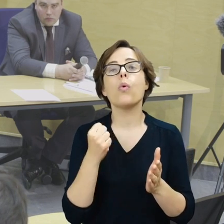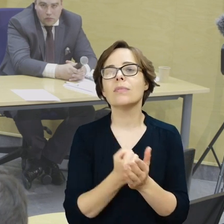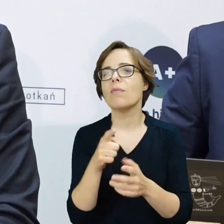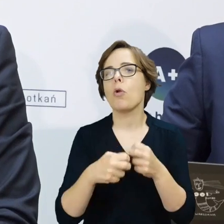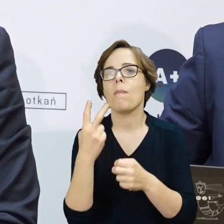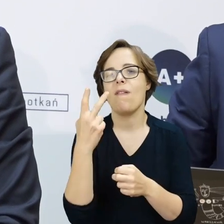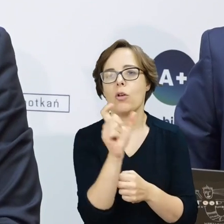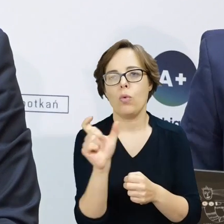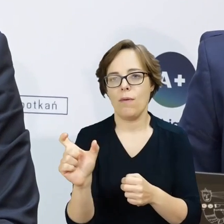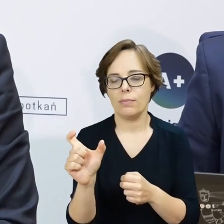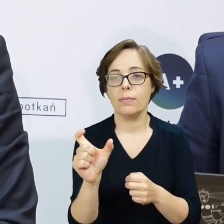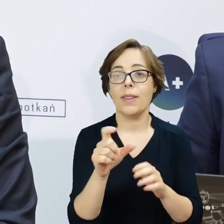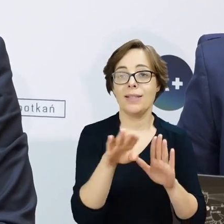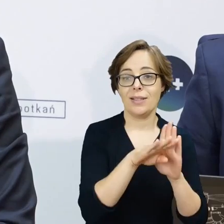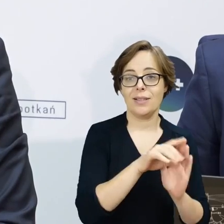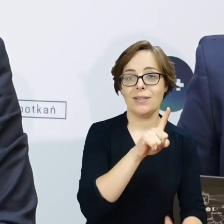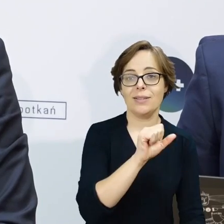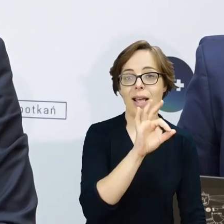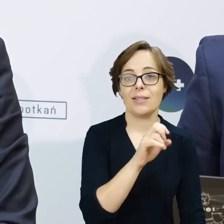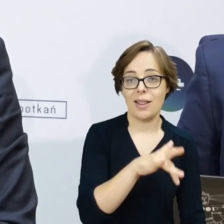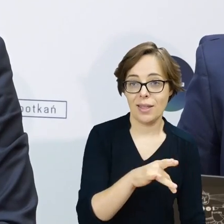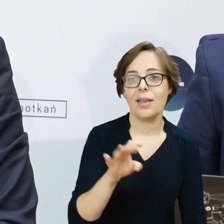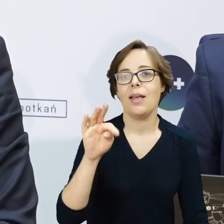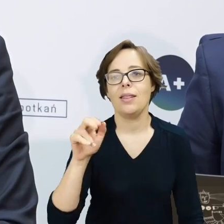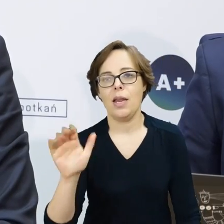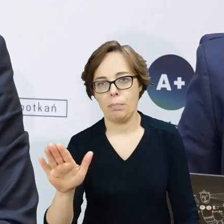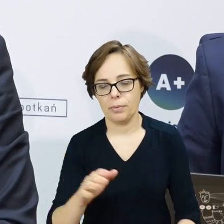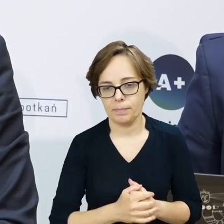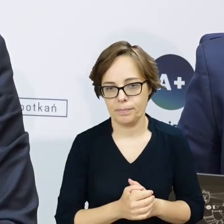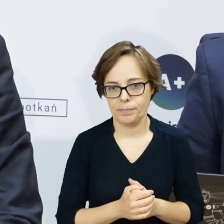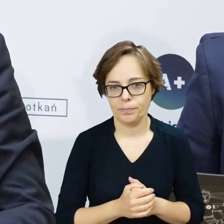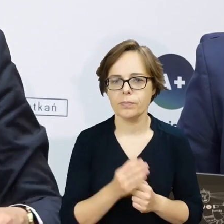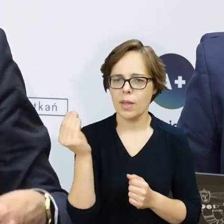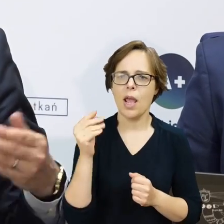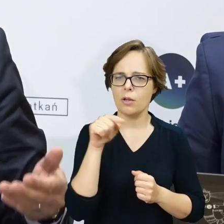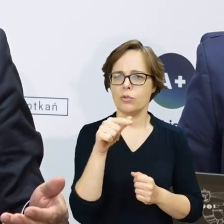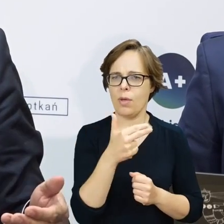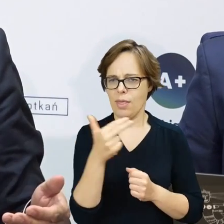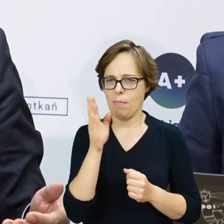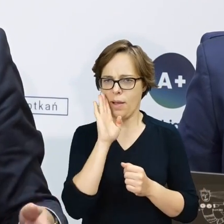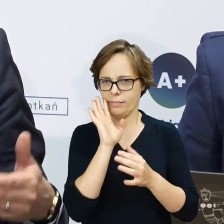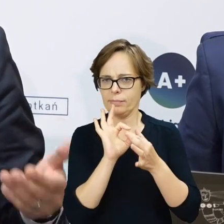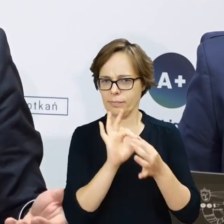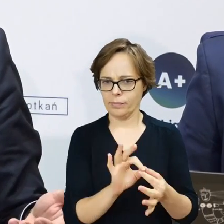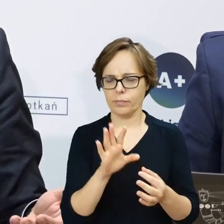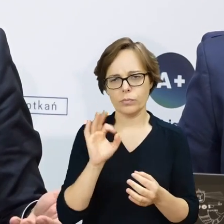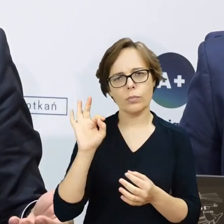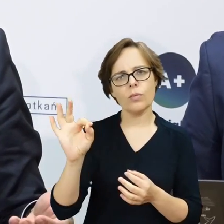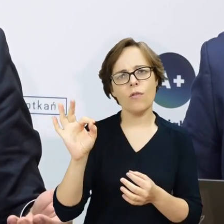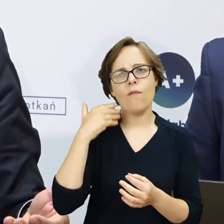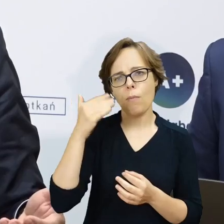zasady i tryb. Jeżeli już trzymamy się tego wątku, bo on, jak naliczyłem, w ramach twojej wypowiedzi wystąpił co